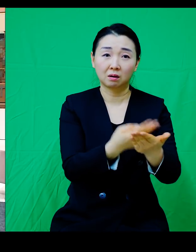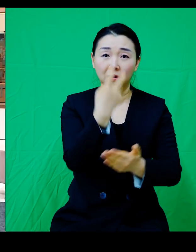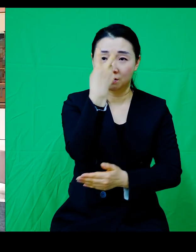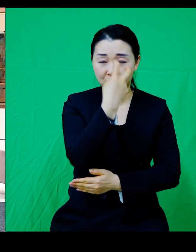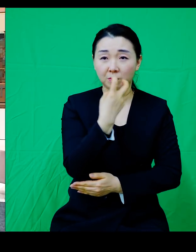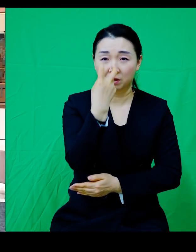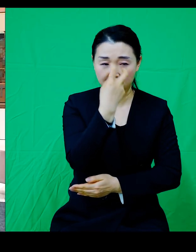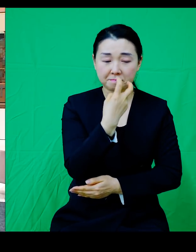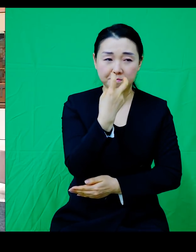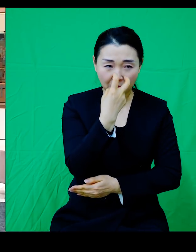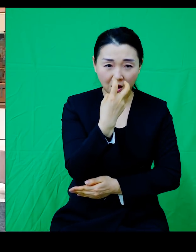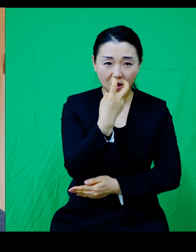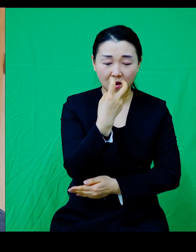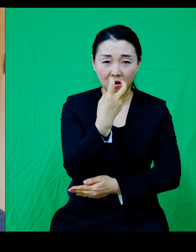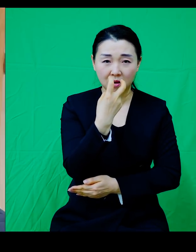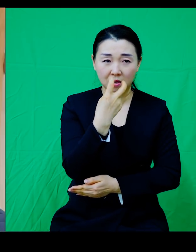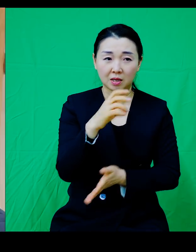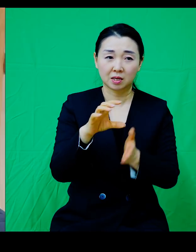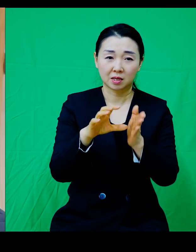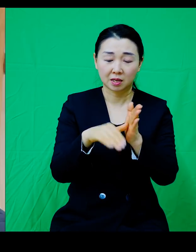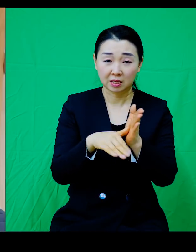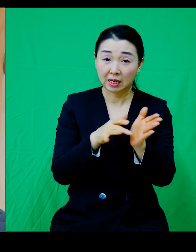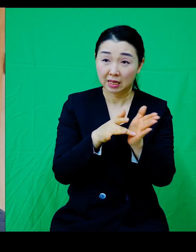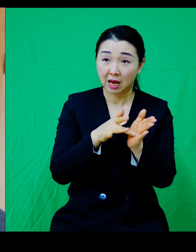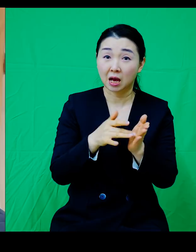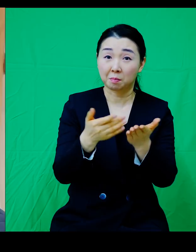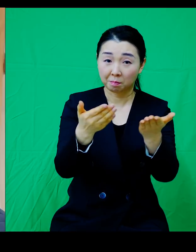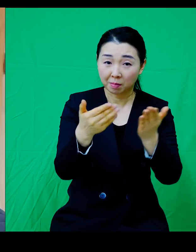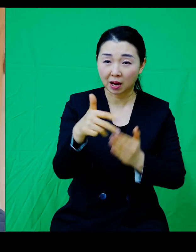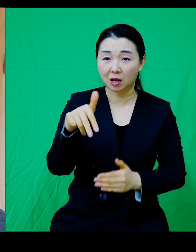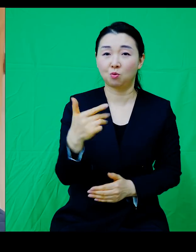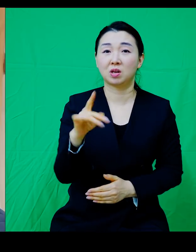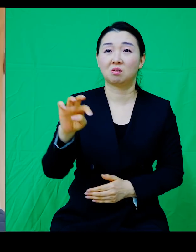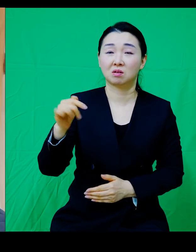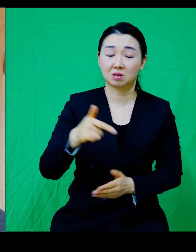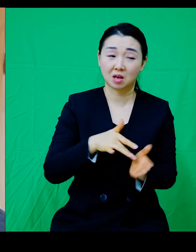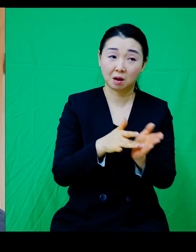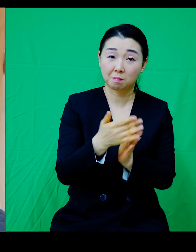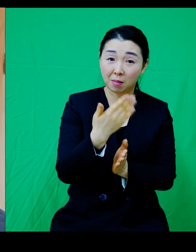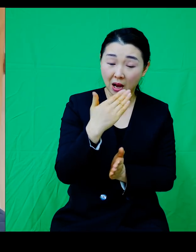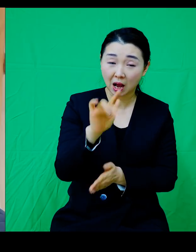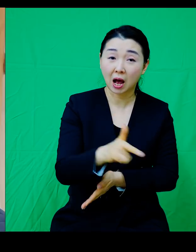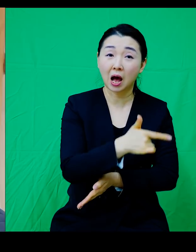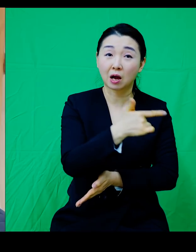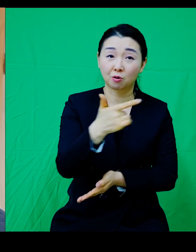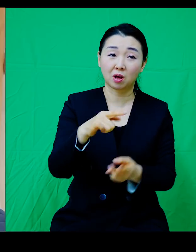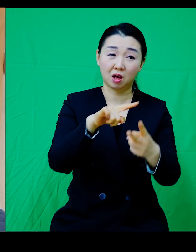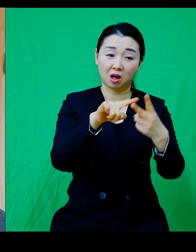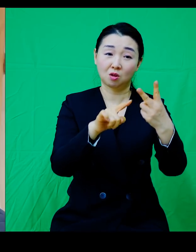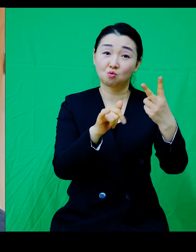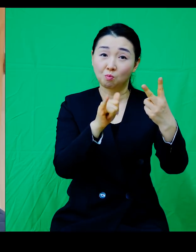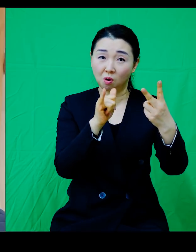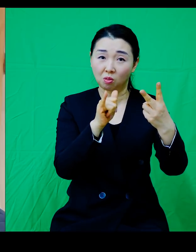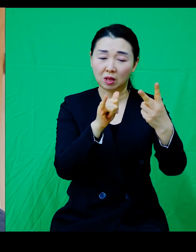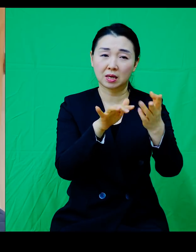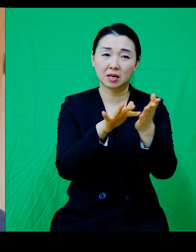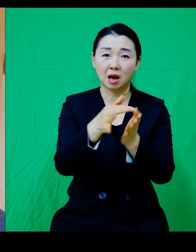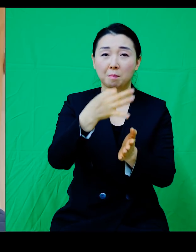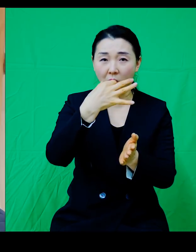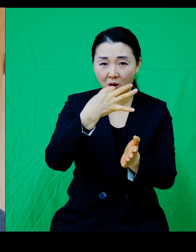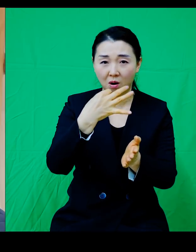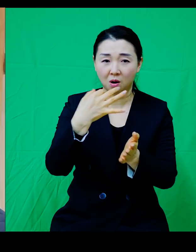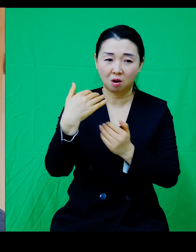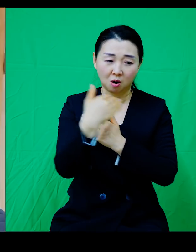해서 검사를 받고 이제 뇌전증 약을 처방을 받아서 하루에 2번씩 꼬박꼬박 먹는데 이제 그 약도